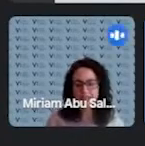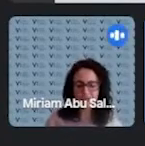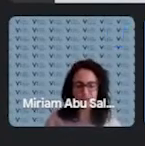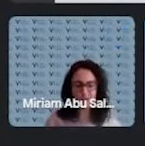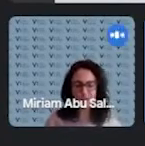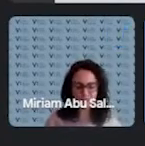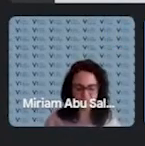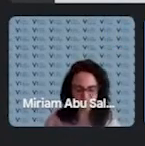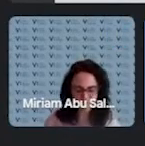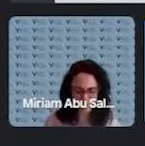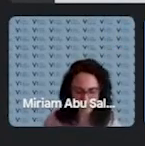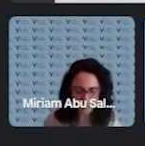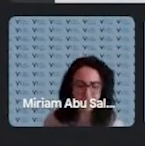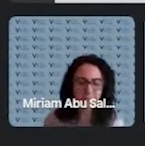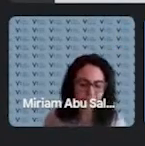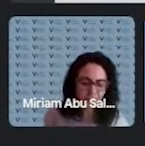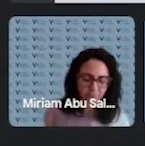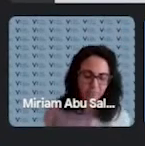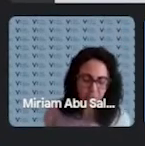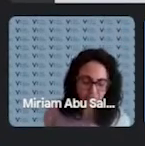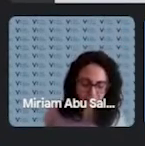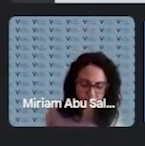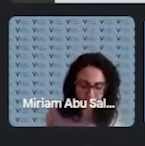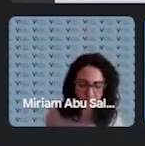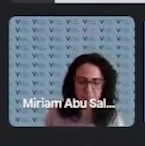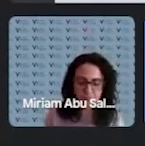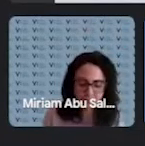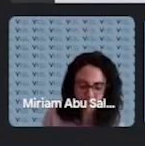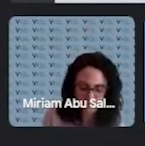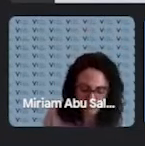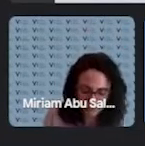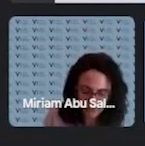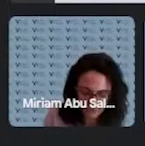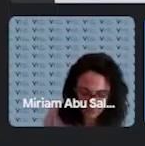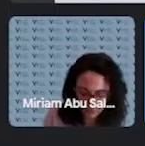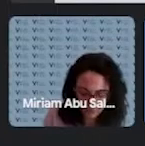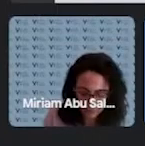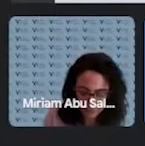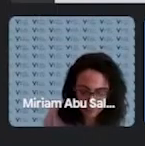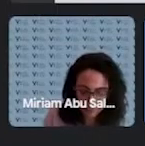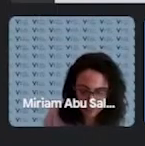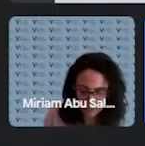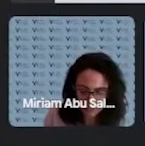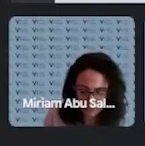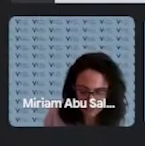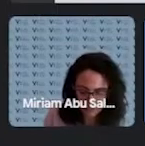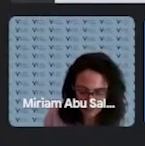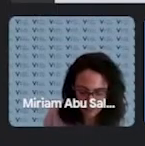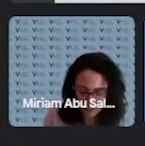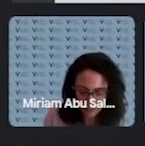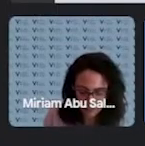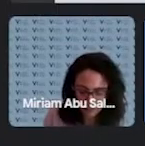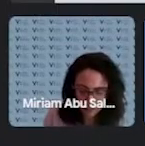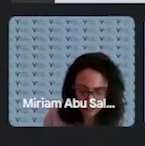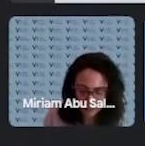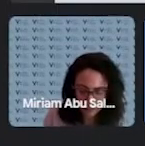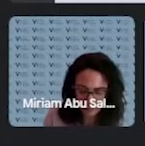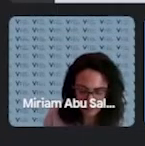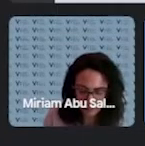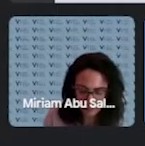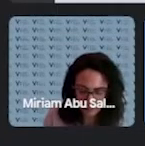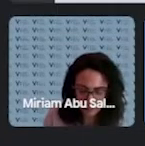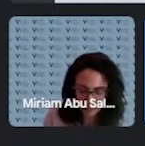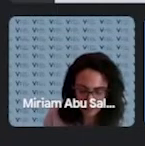In crescita. particolarmente importante, è un settore, un altro degli indirizzi molto,